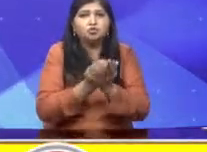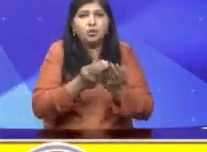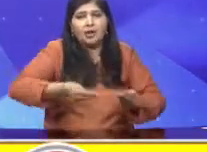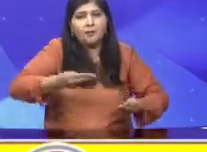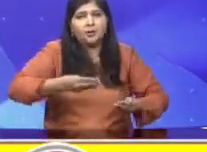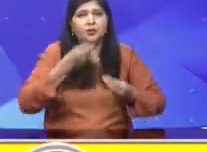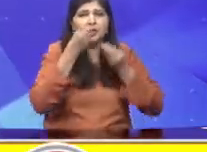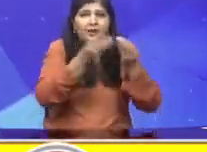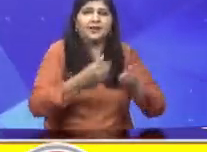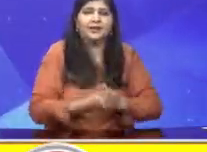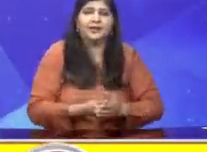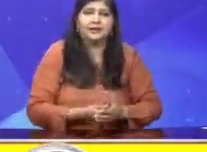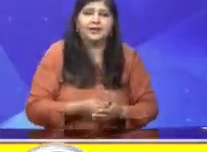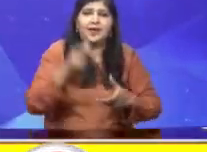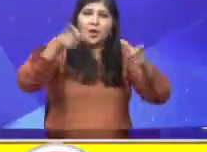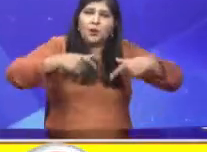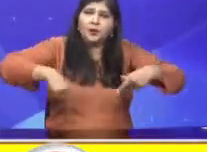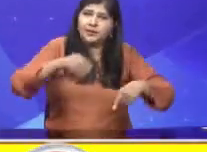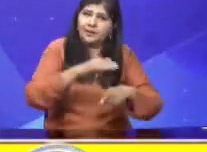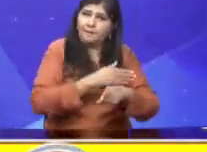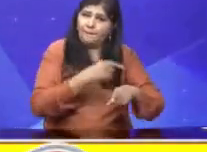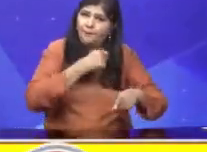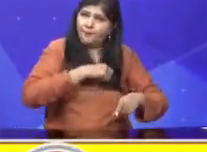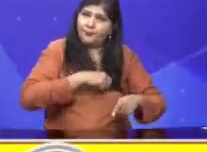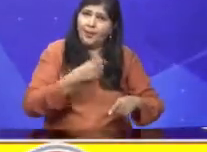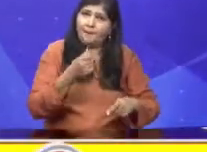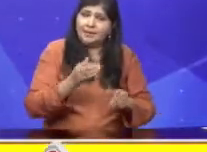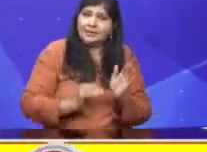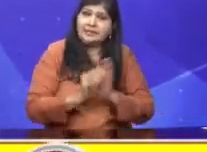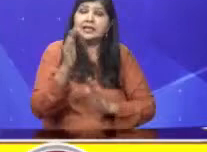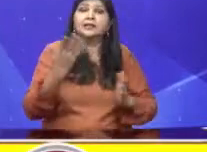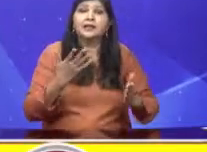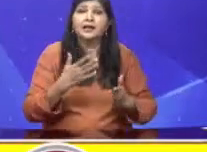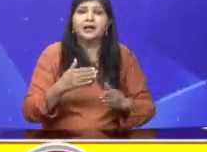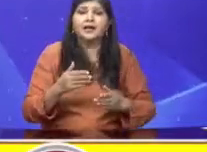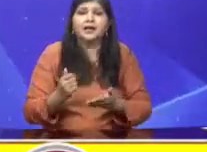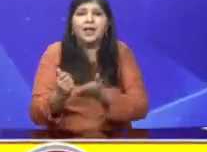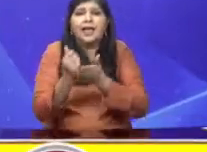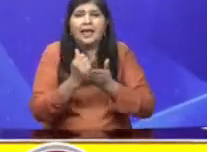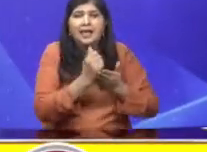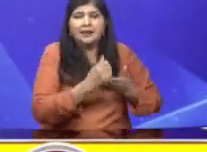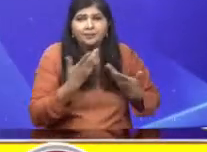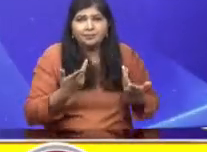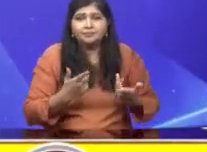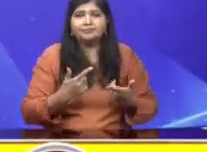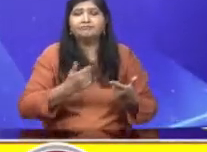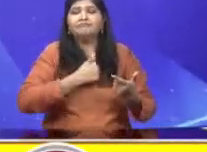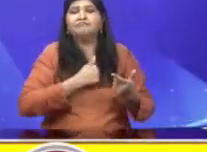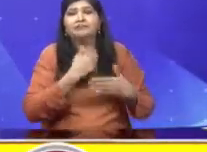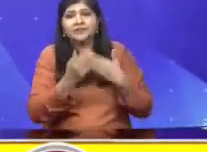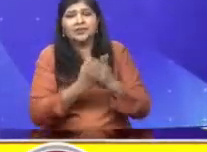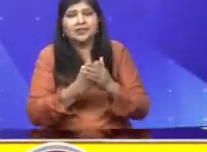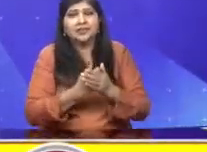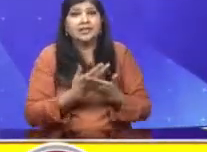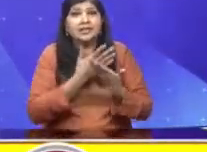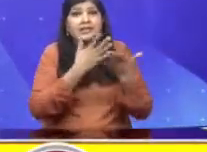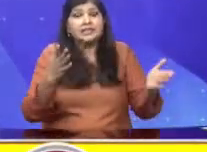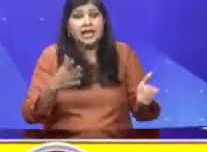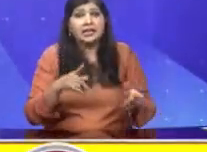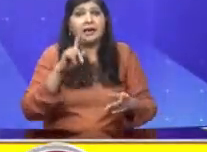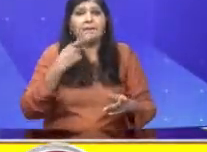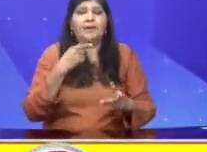समाज की भलाई के काम के लिए पैसे से ज़्यादा सेवा भाव, कर्तवे भाव की ज़्यादा